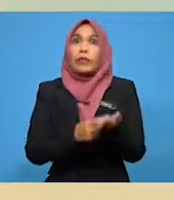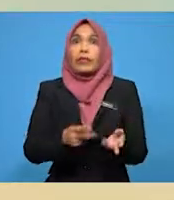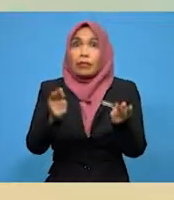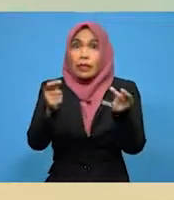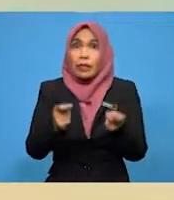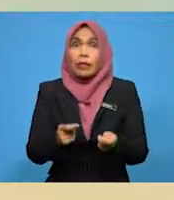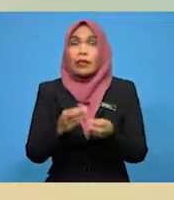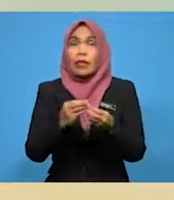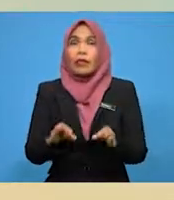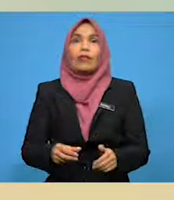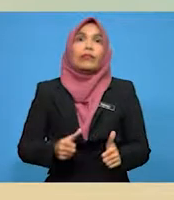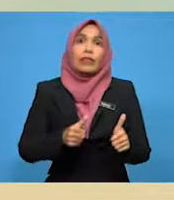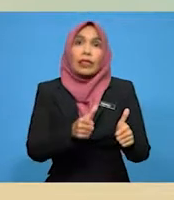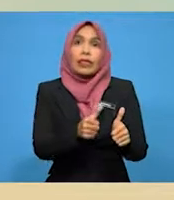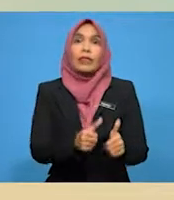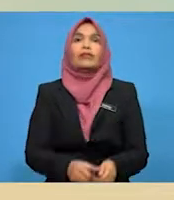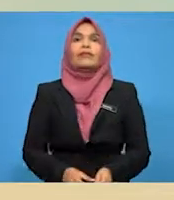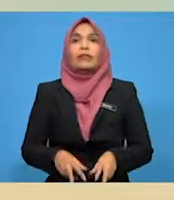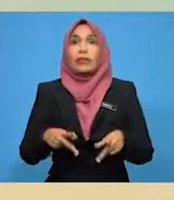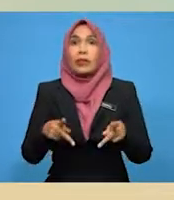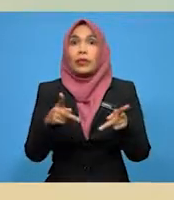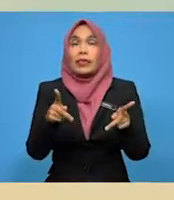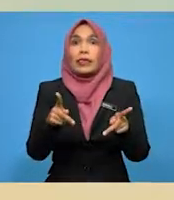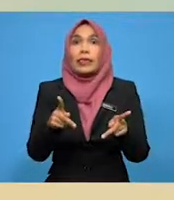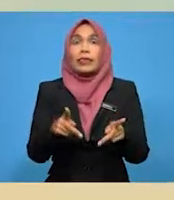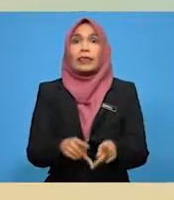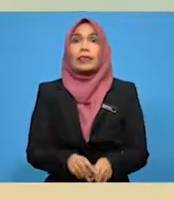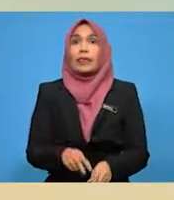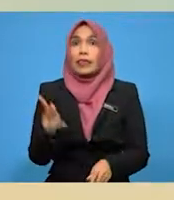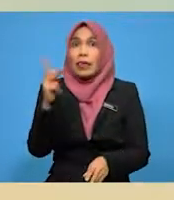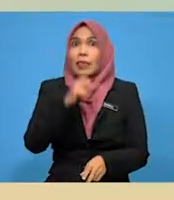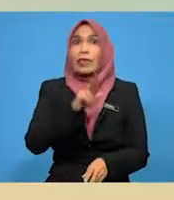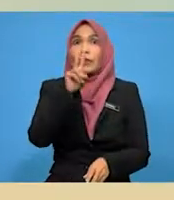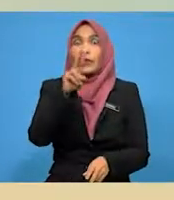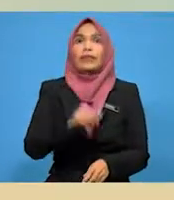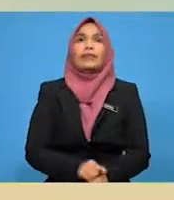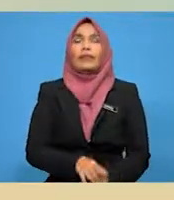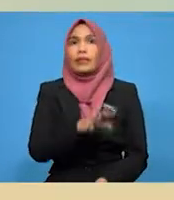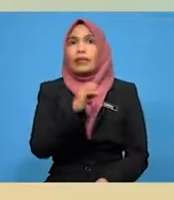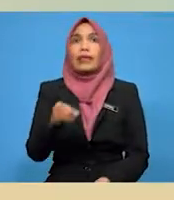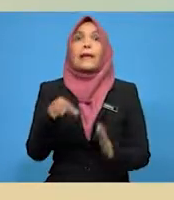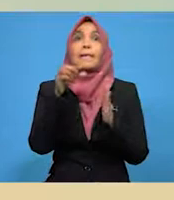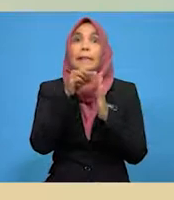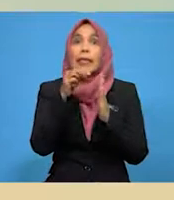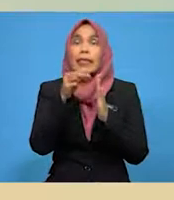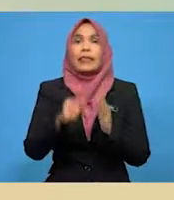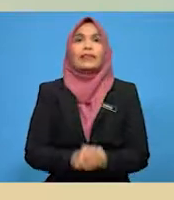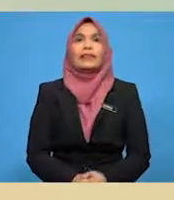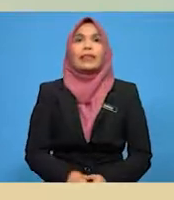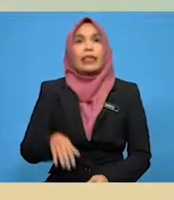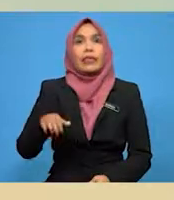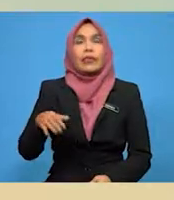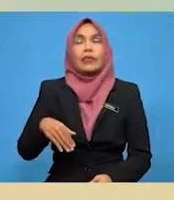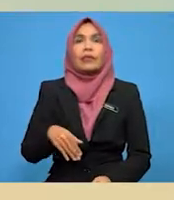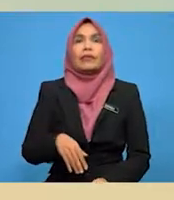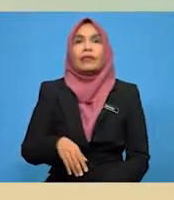penerimaan telur, diikuti dengan proses fumigasi kali kedua dan proses pemilihan telur sebelum